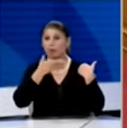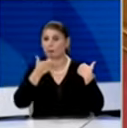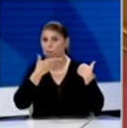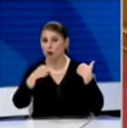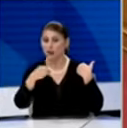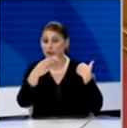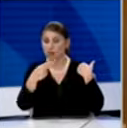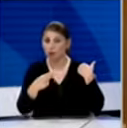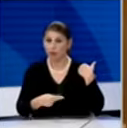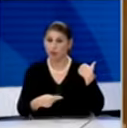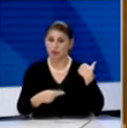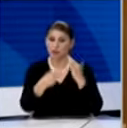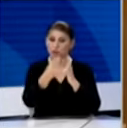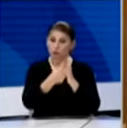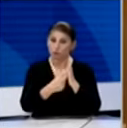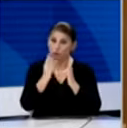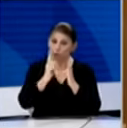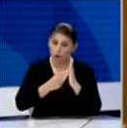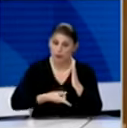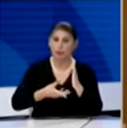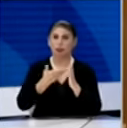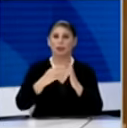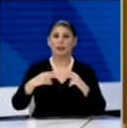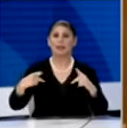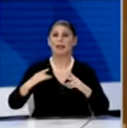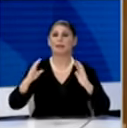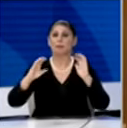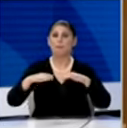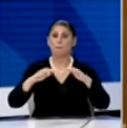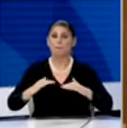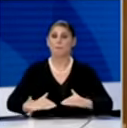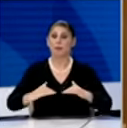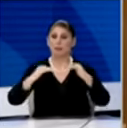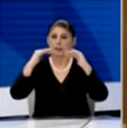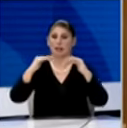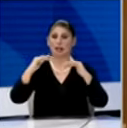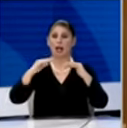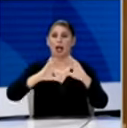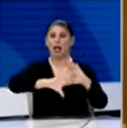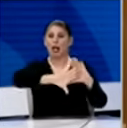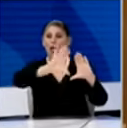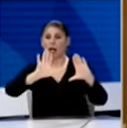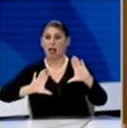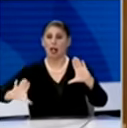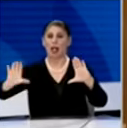σήμερα κρίνονται για τα αντιπλημμυρικά στη Θεσσαλία. Θα περιμένω τις απαντήσεις σας.